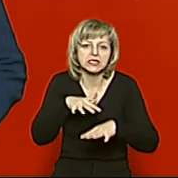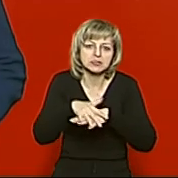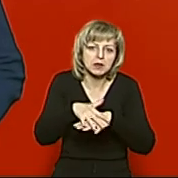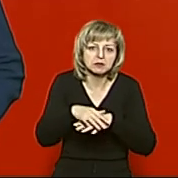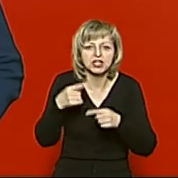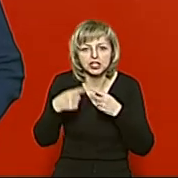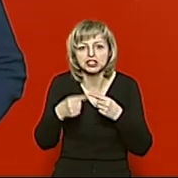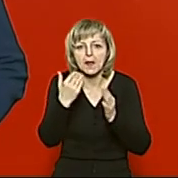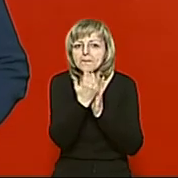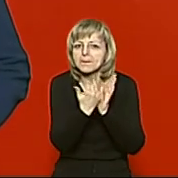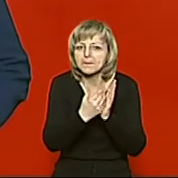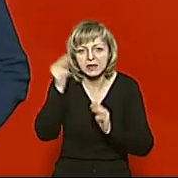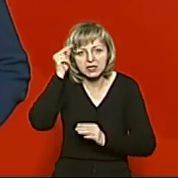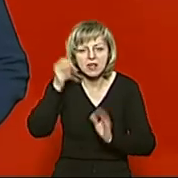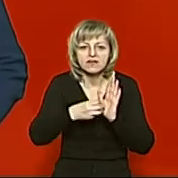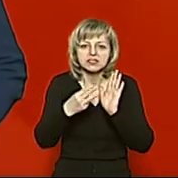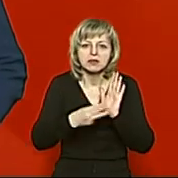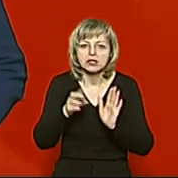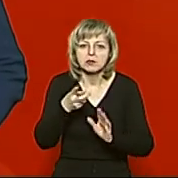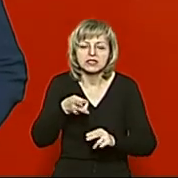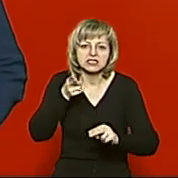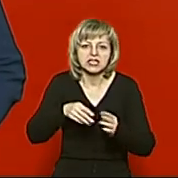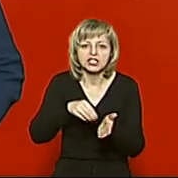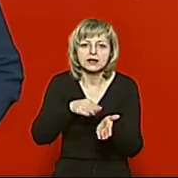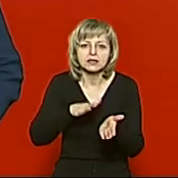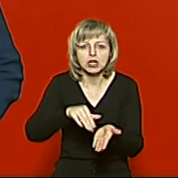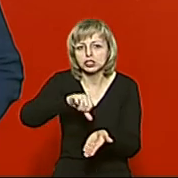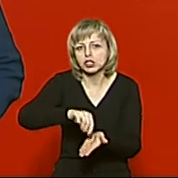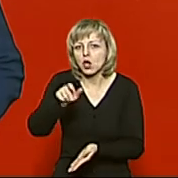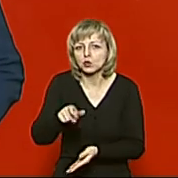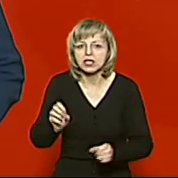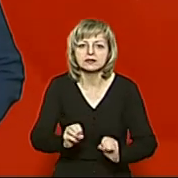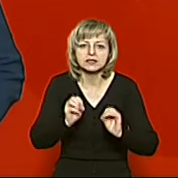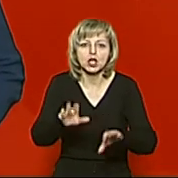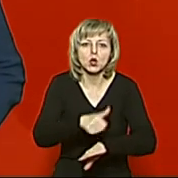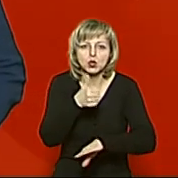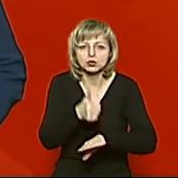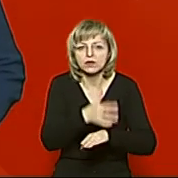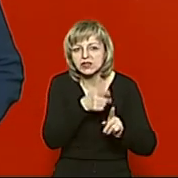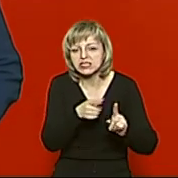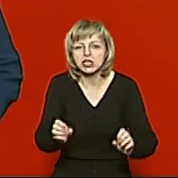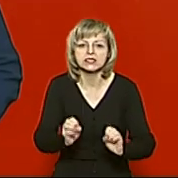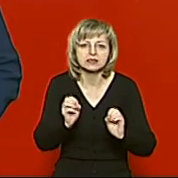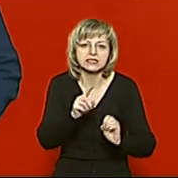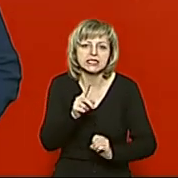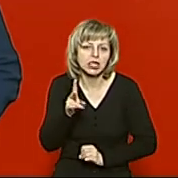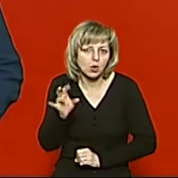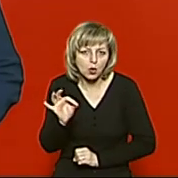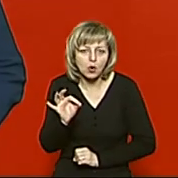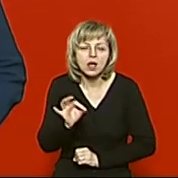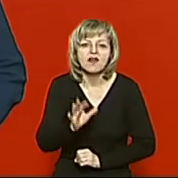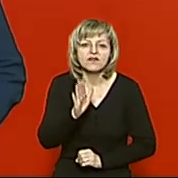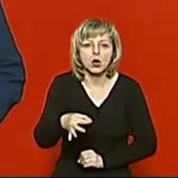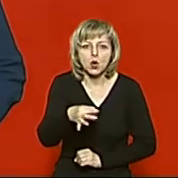та решти предметів. 18 березня завершується реєстрація учасників. На складання основної сесії зовнішнього незалежного оцінювання